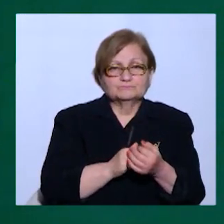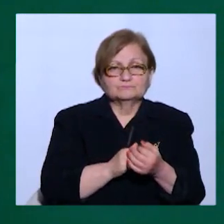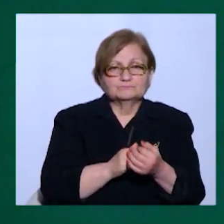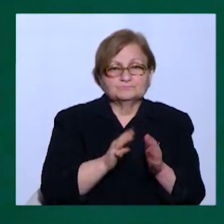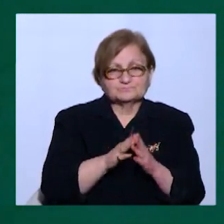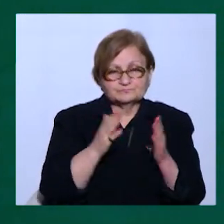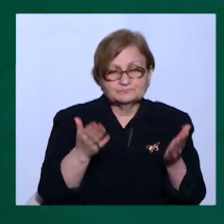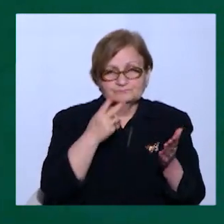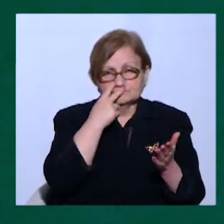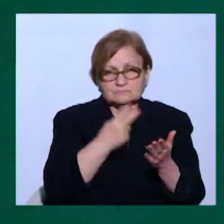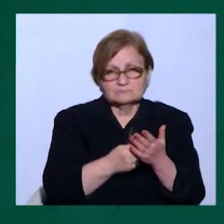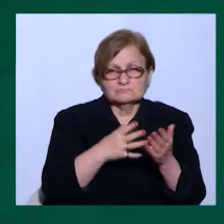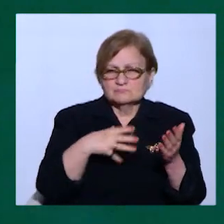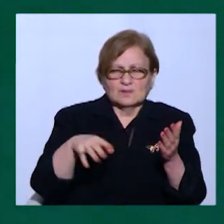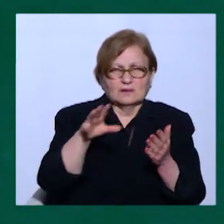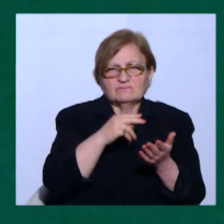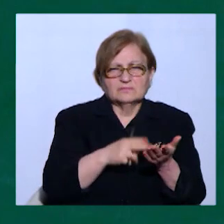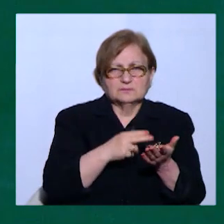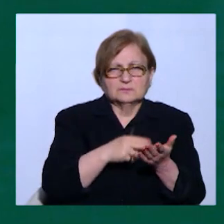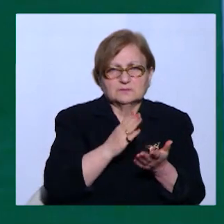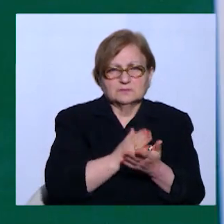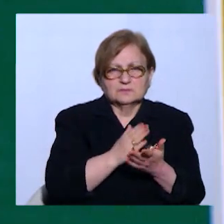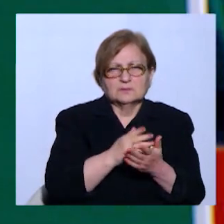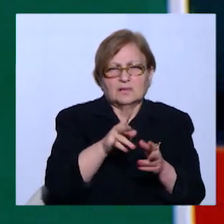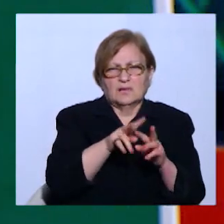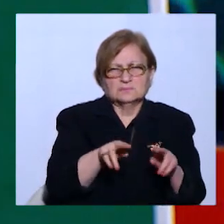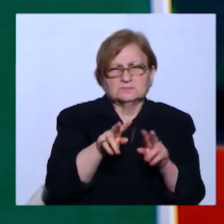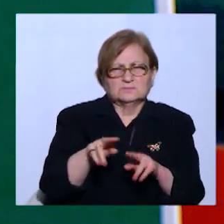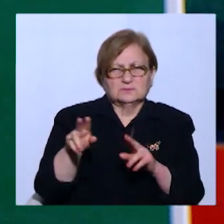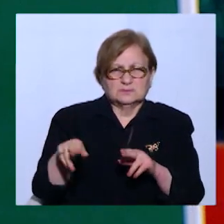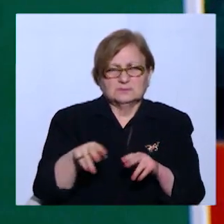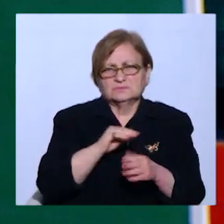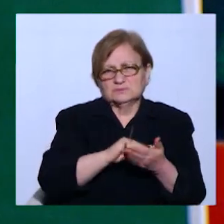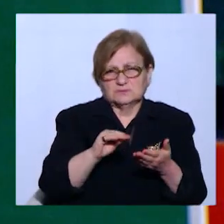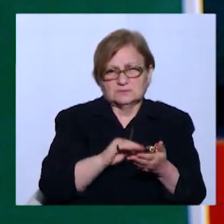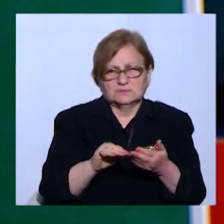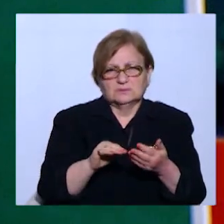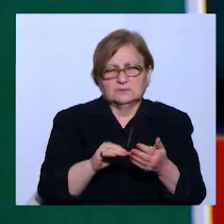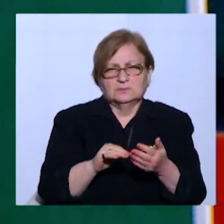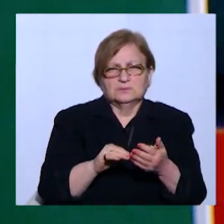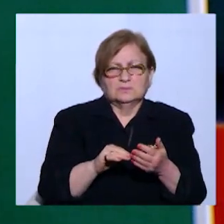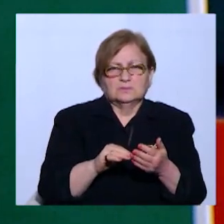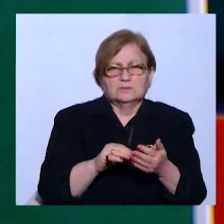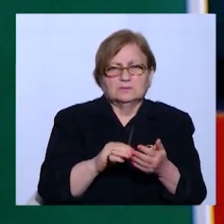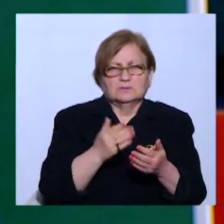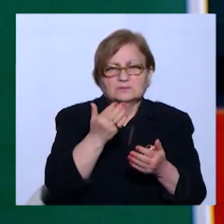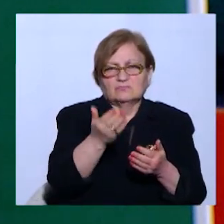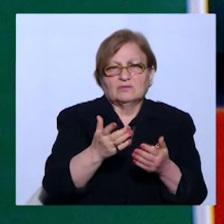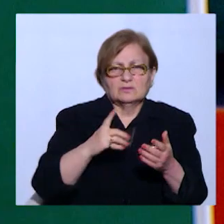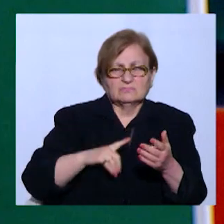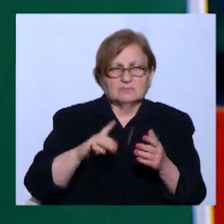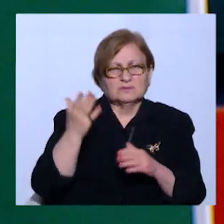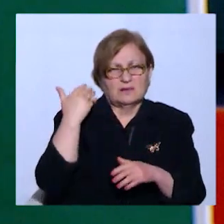ხელი, გადაშალეთ ყველა სახელმძღვანელოში. ეს ერთი და იგივე სირთულის საკითხები წერია, თვითფასებო, რომელიც თქვენ